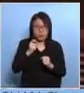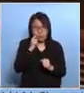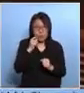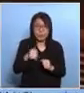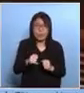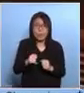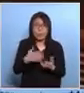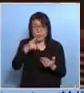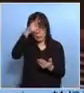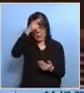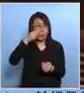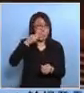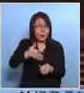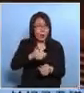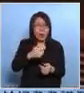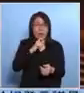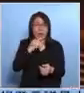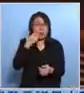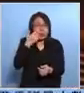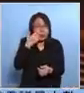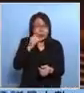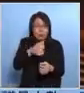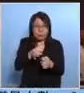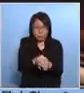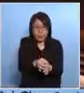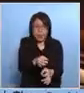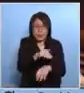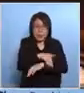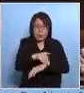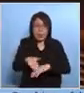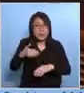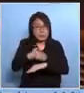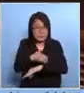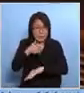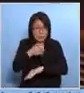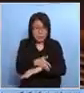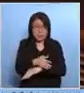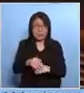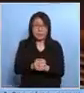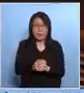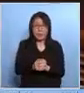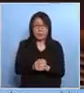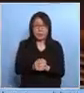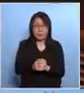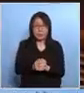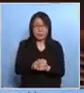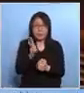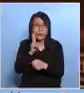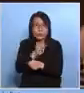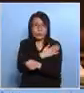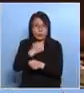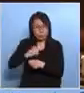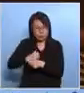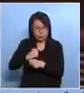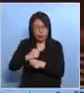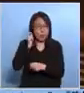服務呢，就可以令到啲媽媽可以計劃她幾時去，可能她去衝先，即是職業女性去到四十零